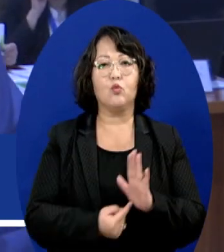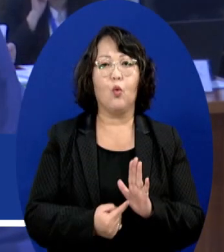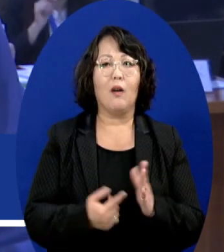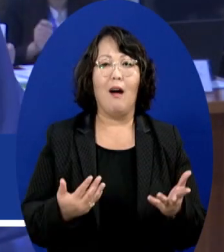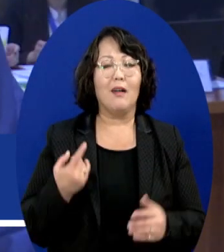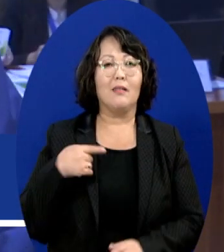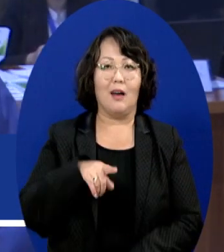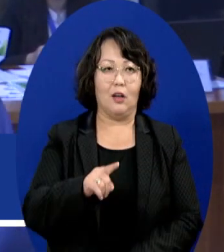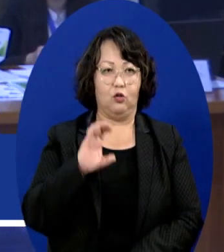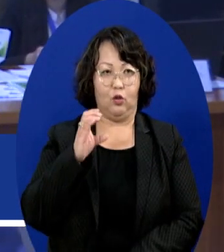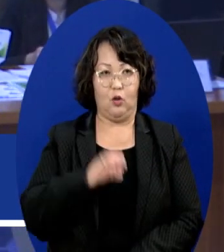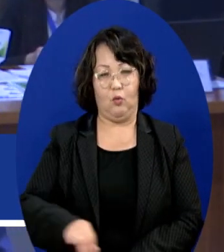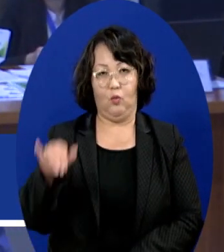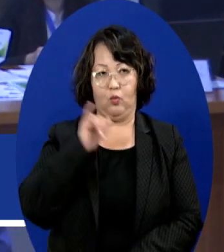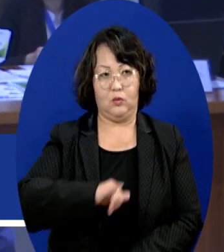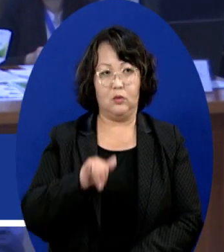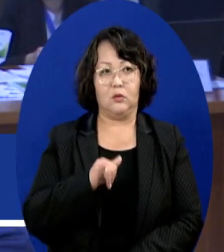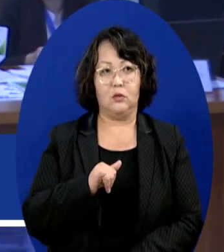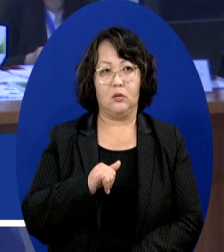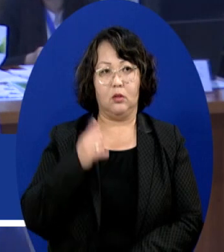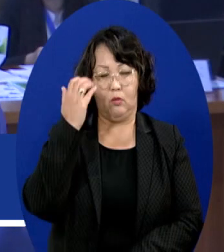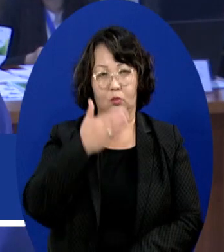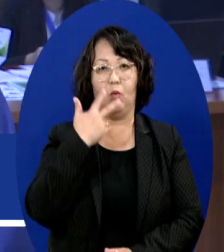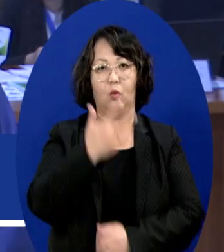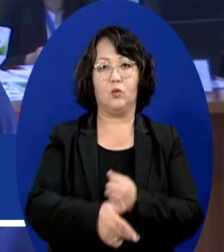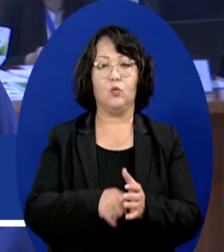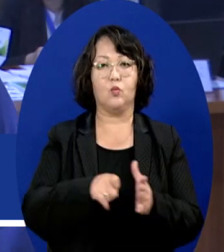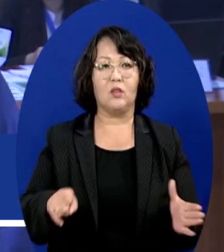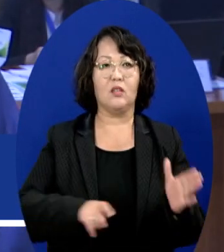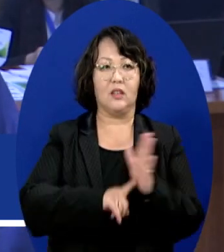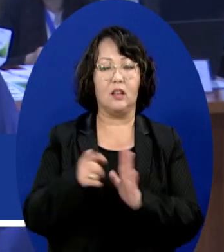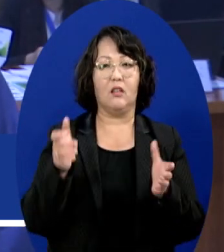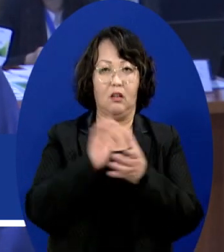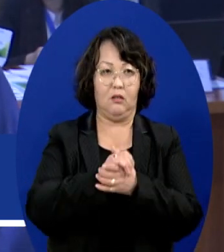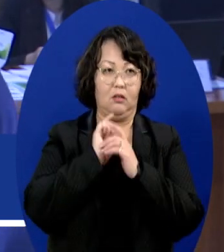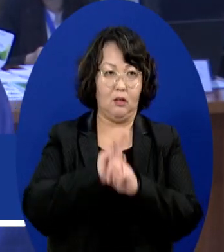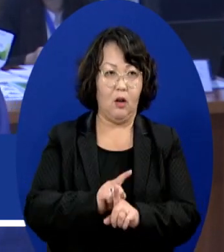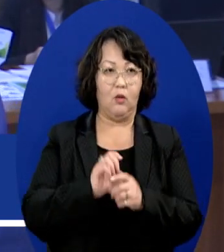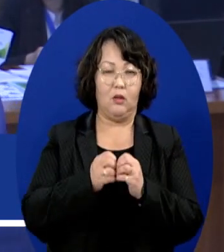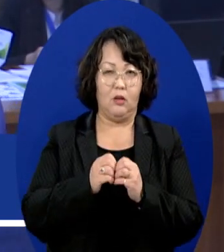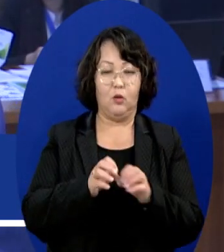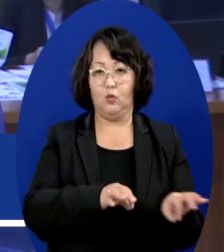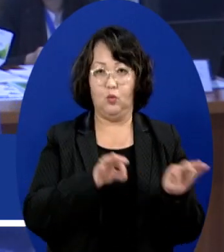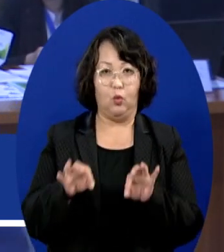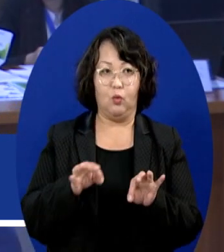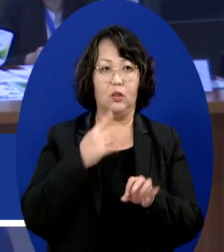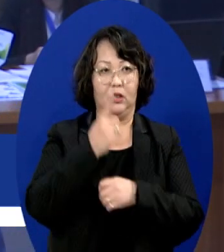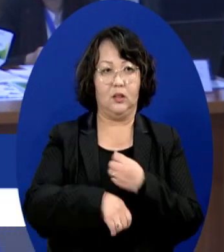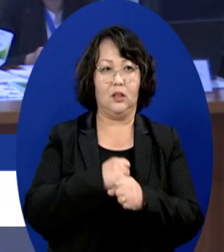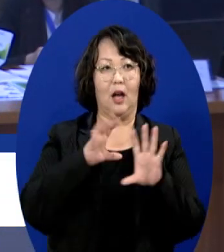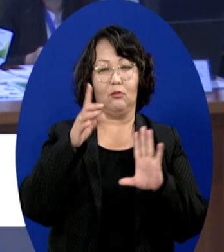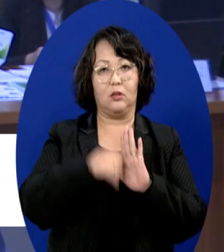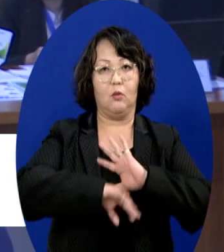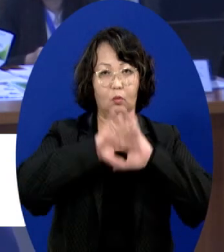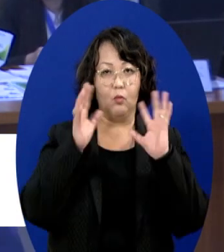үгүй одоо Солонгост яваад 3 жил ихний ээлжинд явж байгаа. Гэрээ байгуулаа 3 жил. Мөн сунгаад жил 10 сар. Ингээд